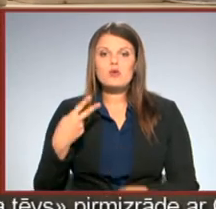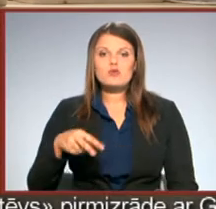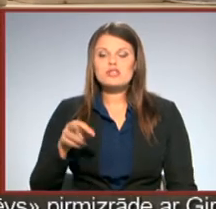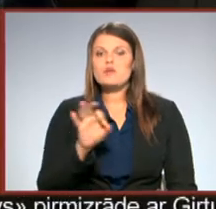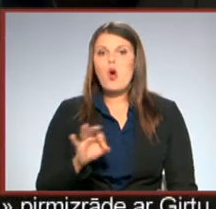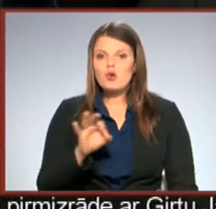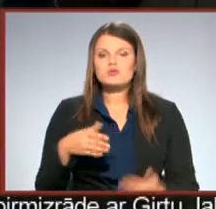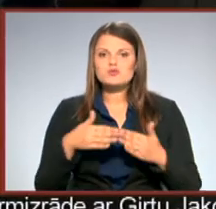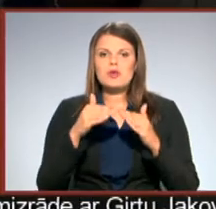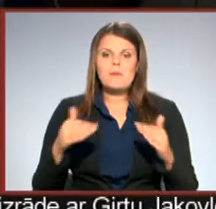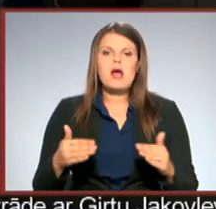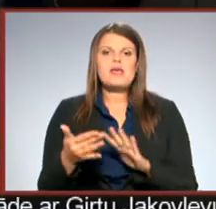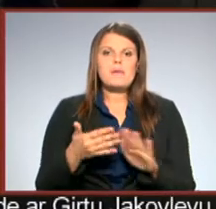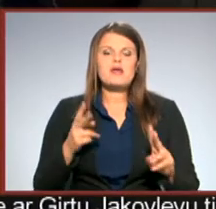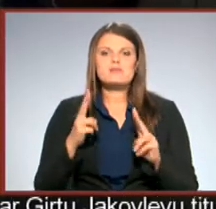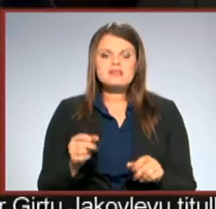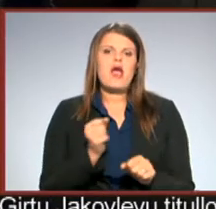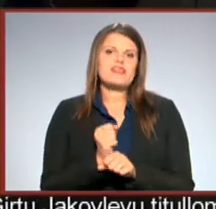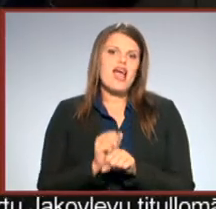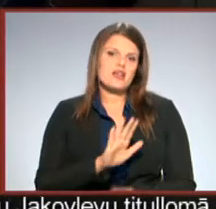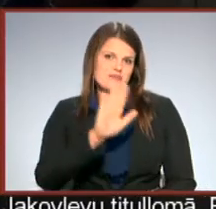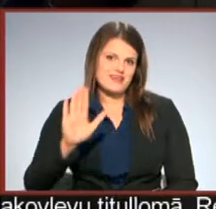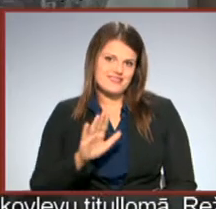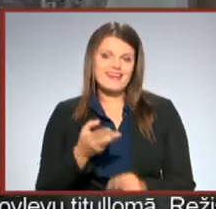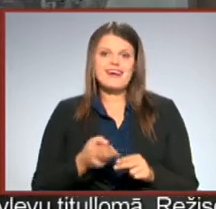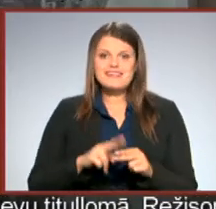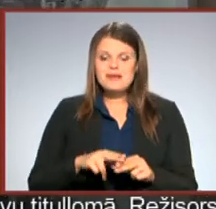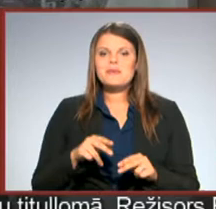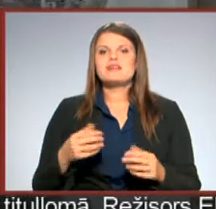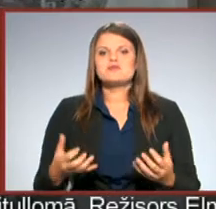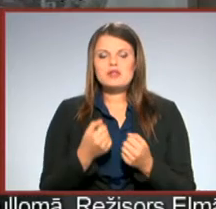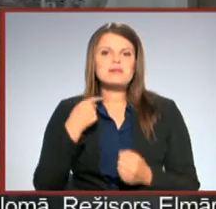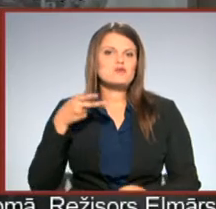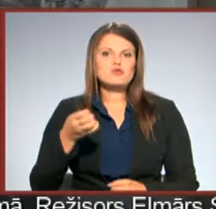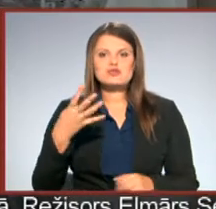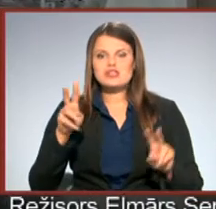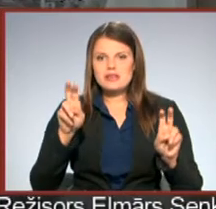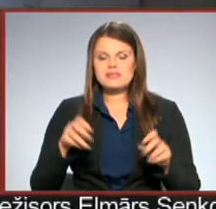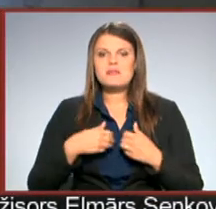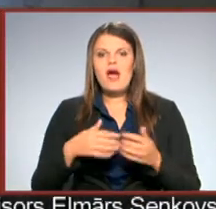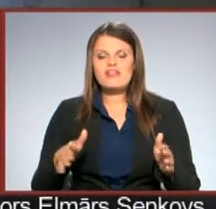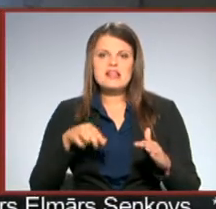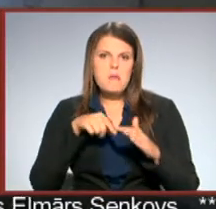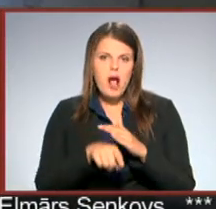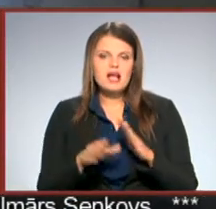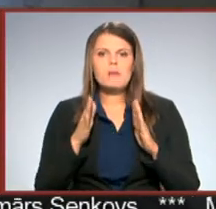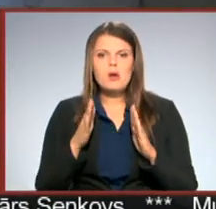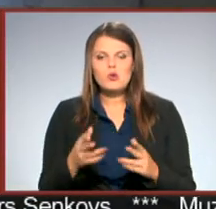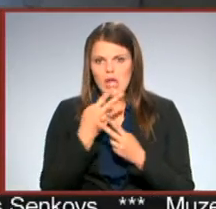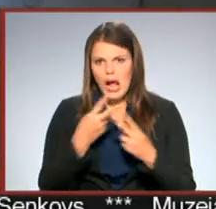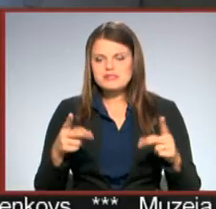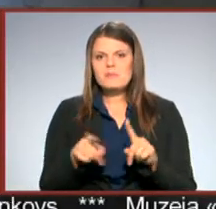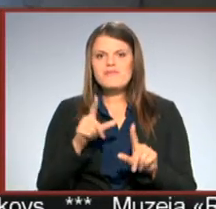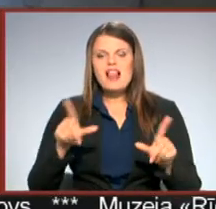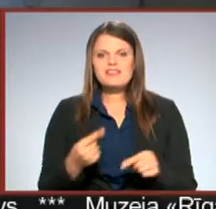20. Oktobris stūra mājā pienāks kā kārtējā darba diena. Tādējādi nodibinājumu Rīga 2014 atvērtie čekas pakrabi kļūtu apskatāmi